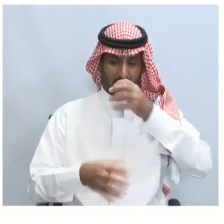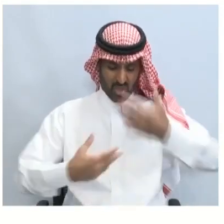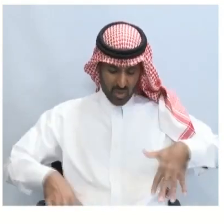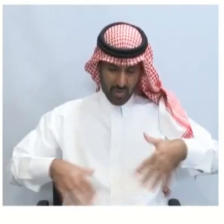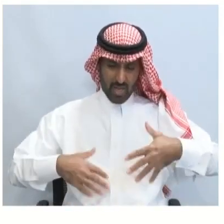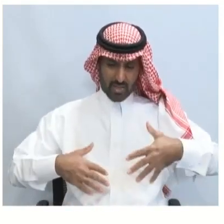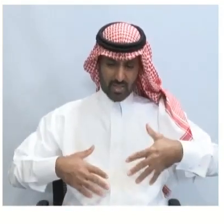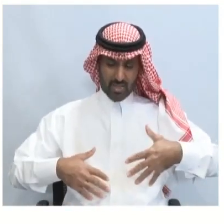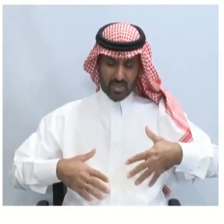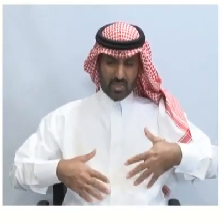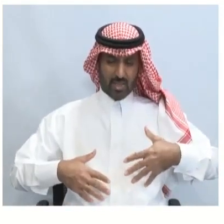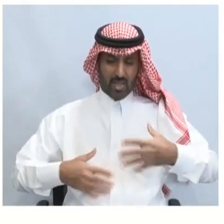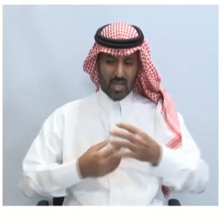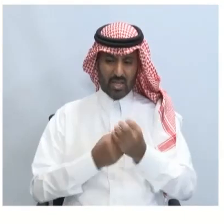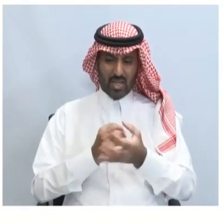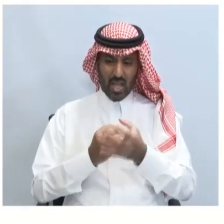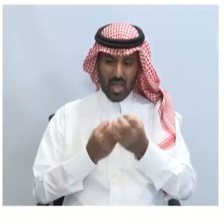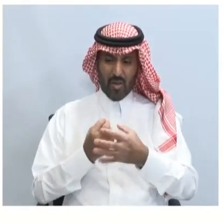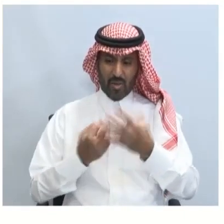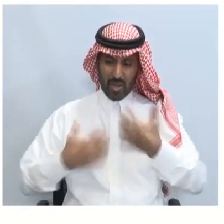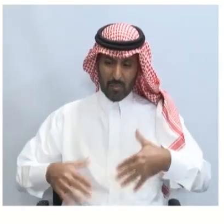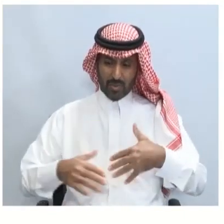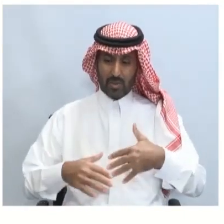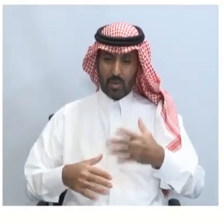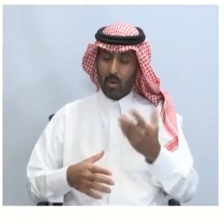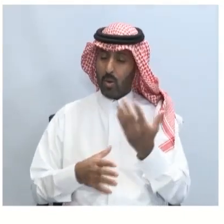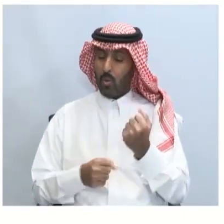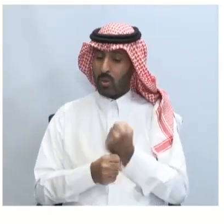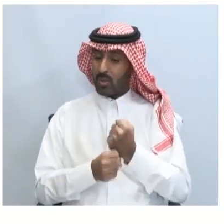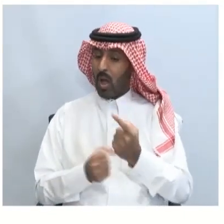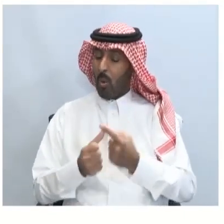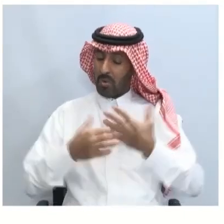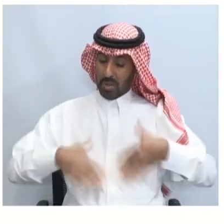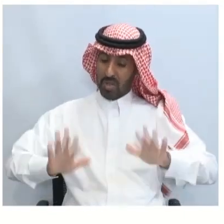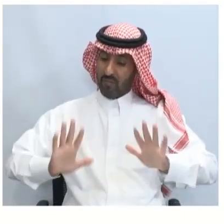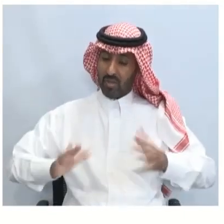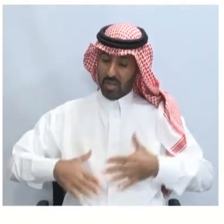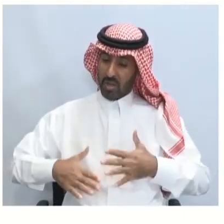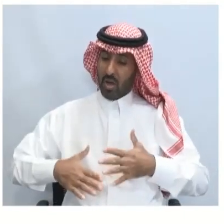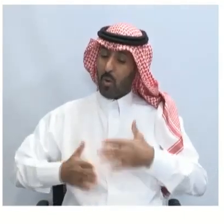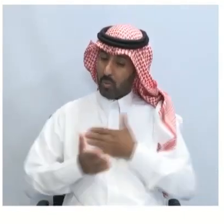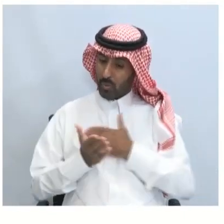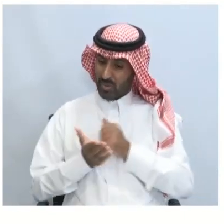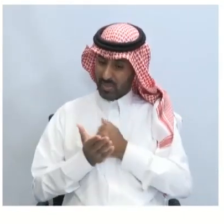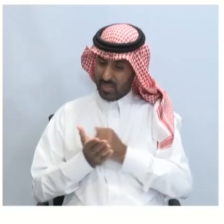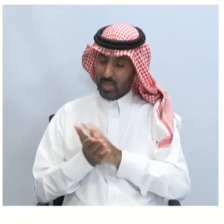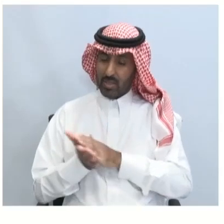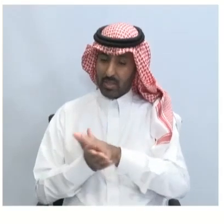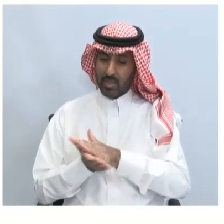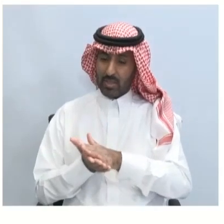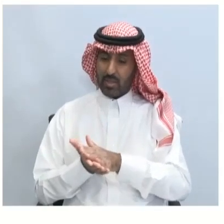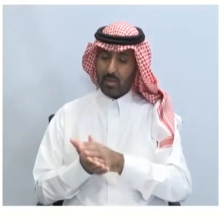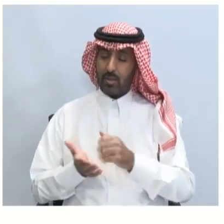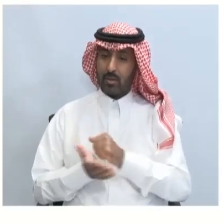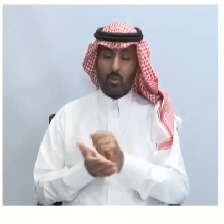ملابسي فانني انظفها او ابقيها علي ما رايكم انتم ما التصرف